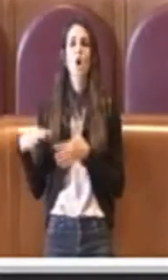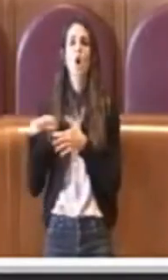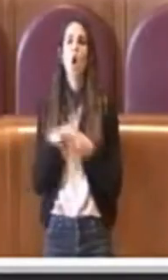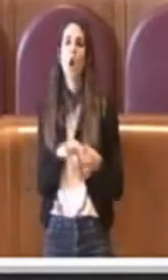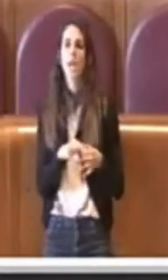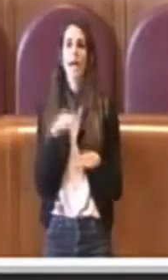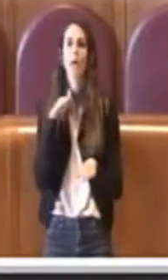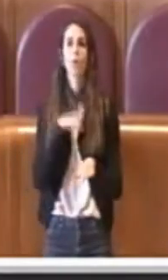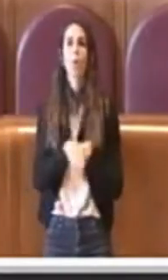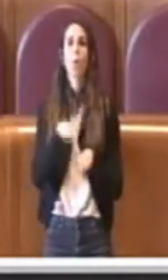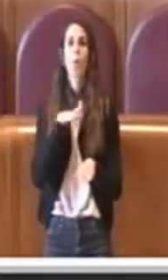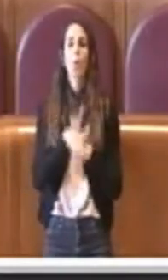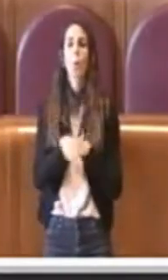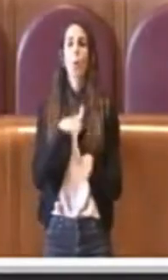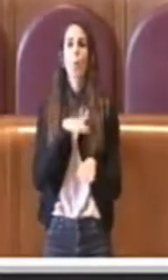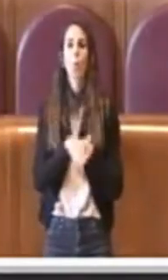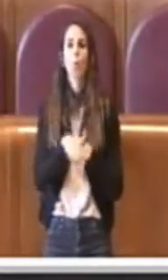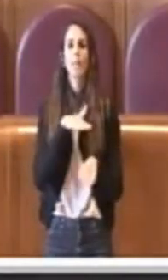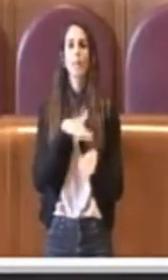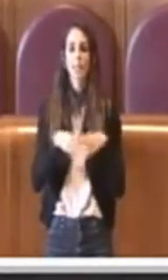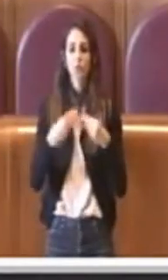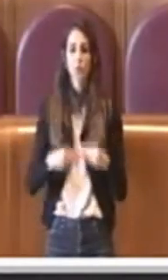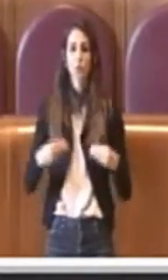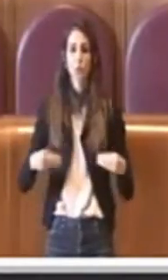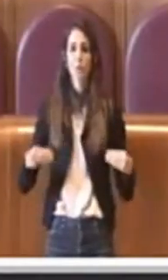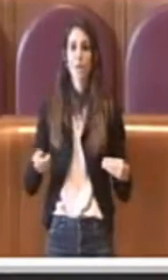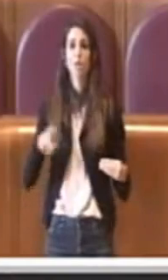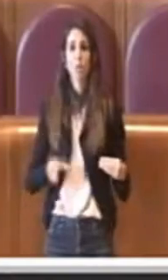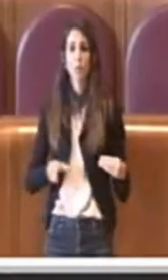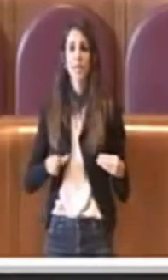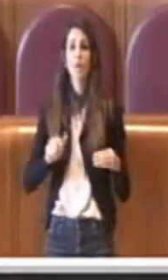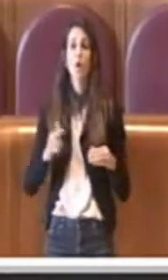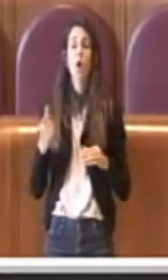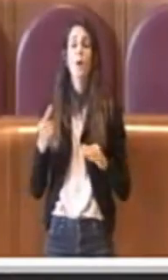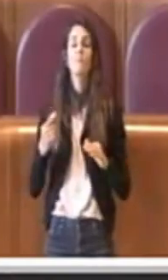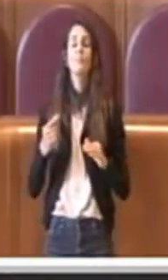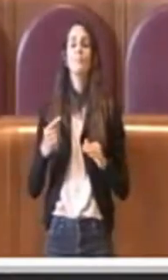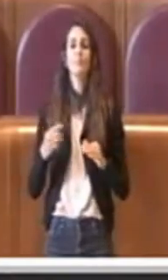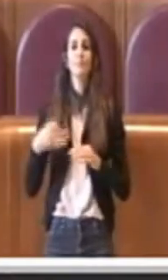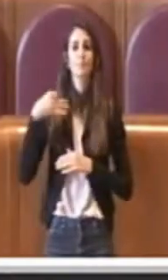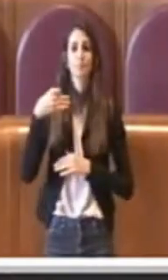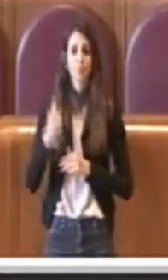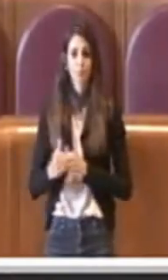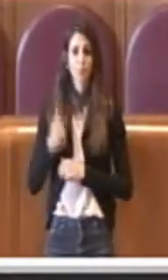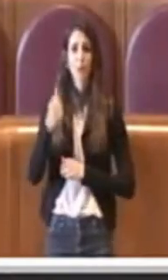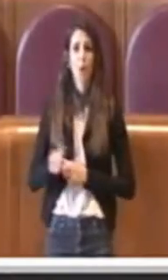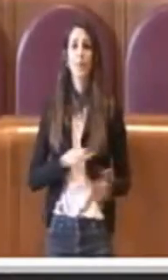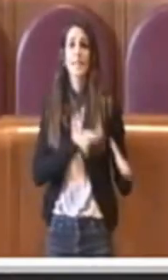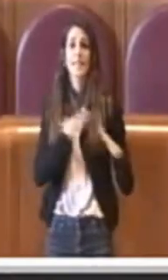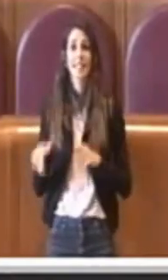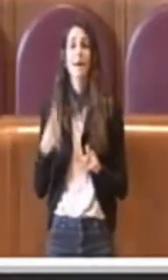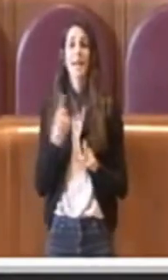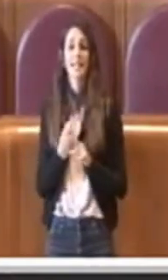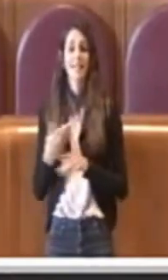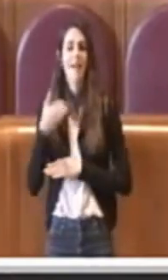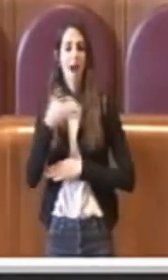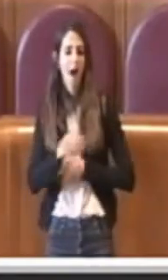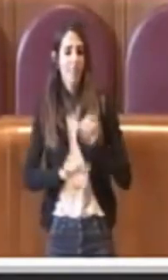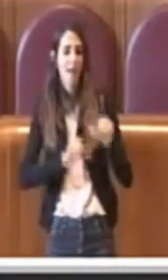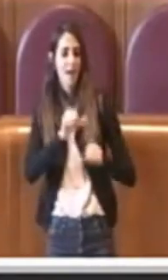strumento perché ci vuole qualcuno che ogni settimana valli cambia la batteria prende le immagini le porte alla polizia locale